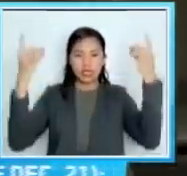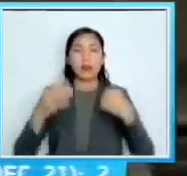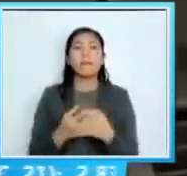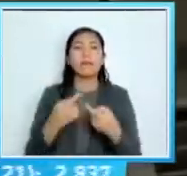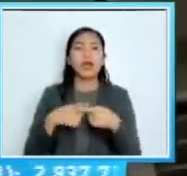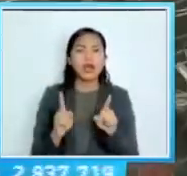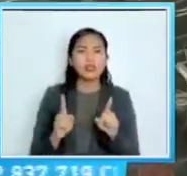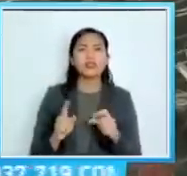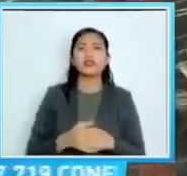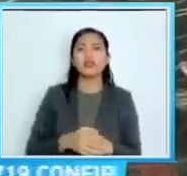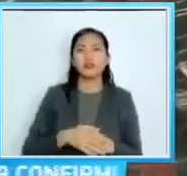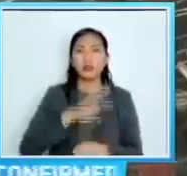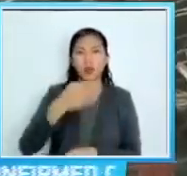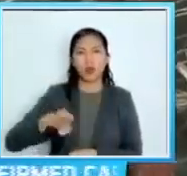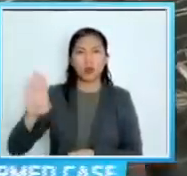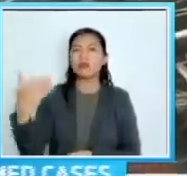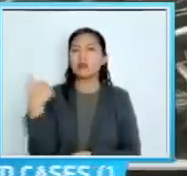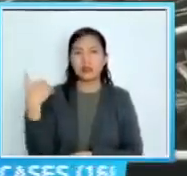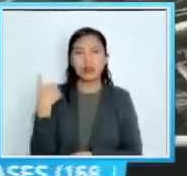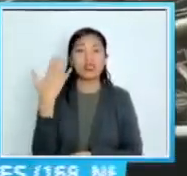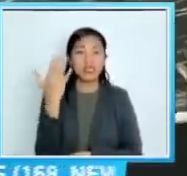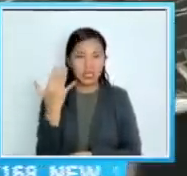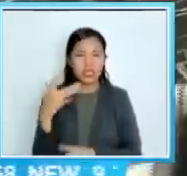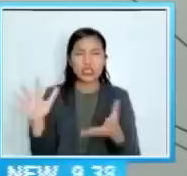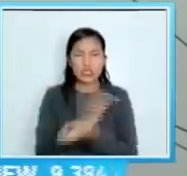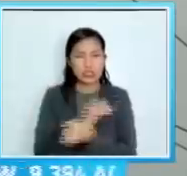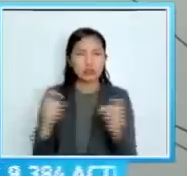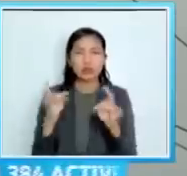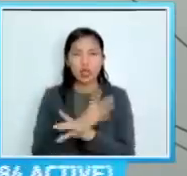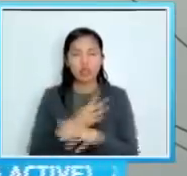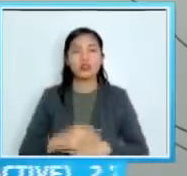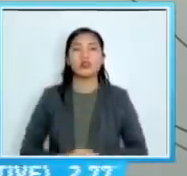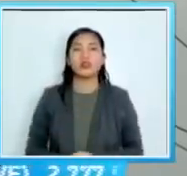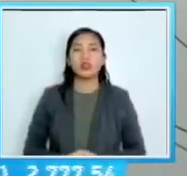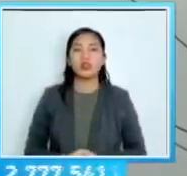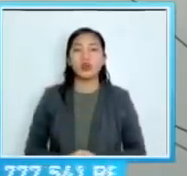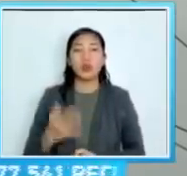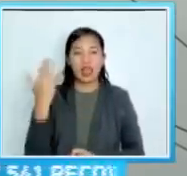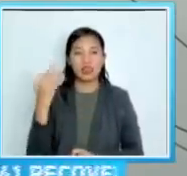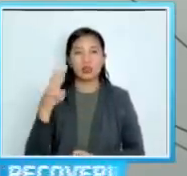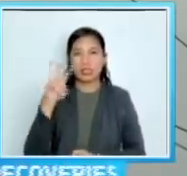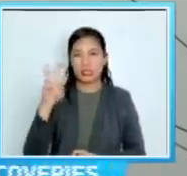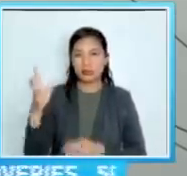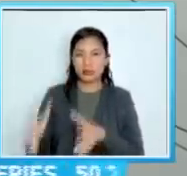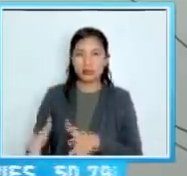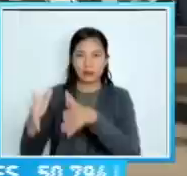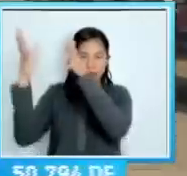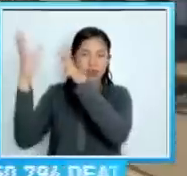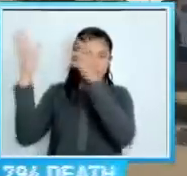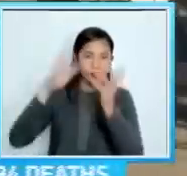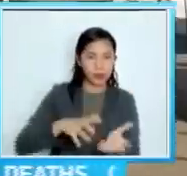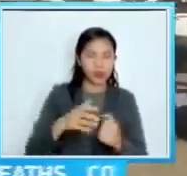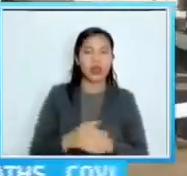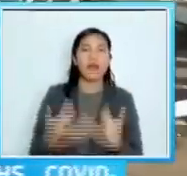raw ang pinsalang dulot ng bagyong Odette roon. Halos 200 poste kasi ang tumumba at may 5 tore ang